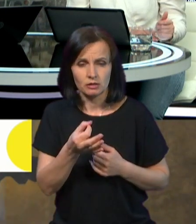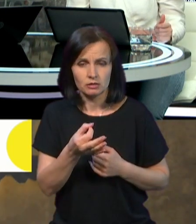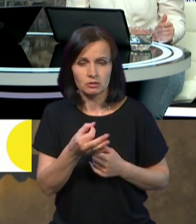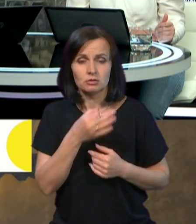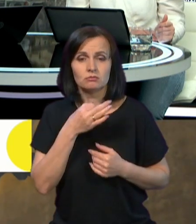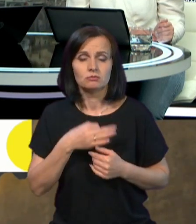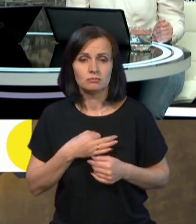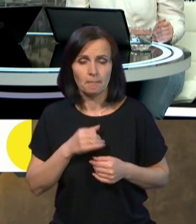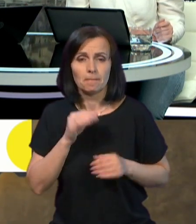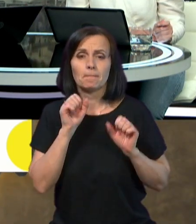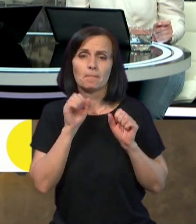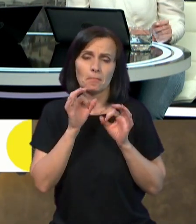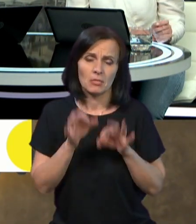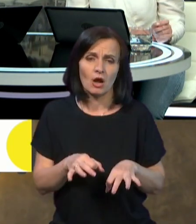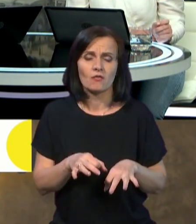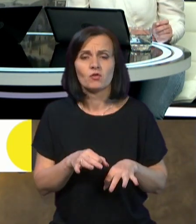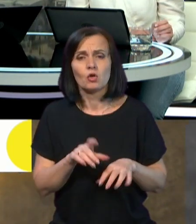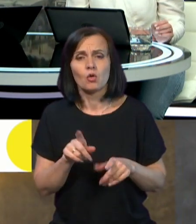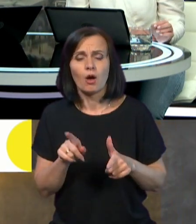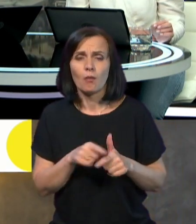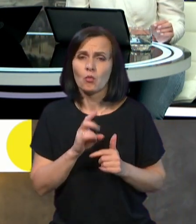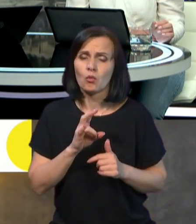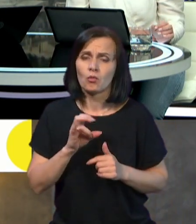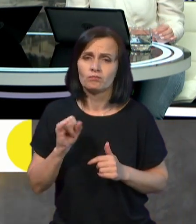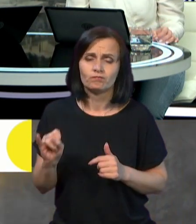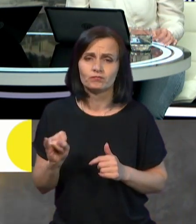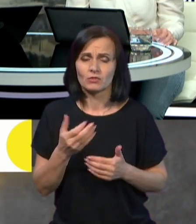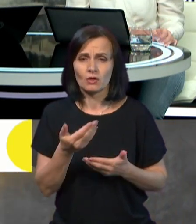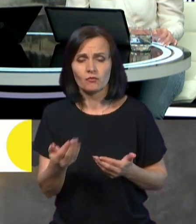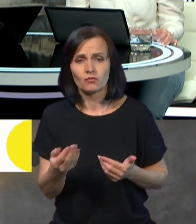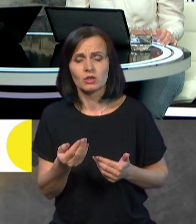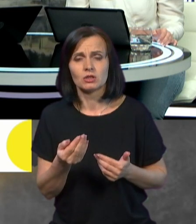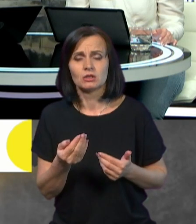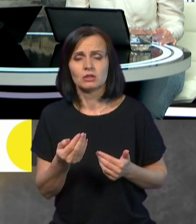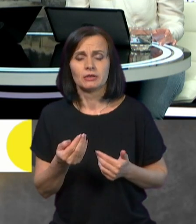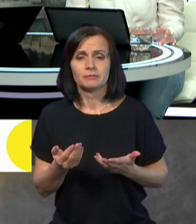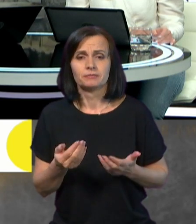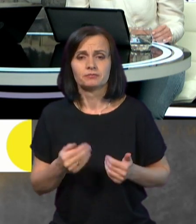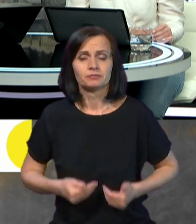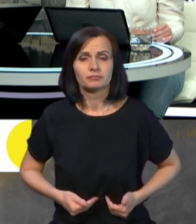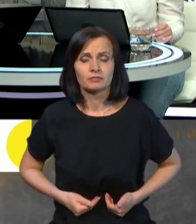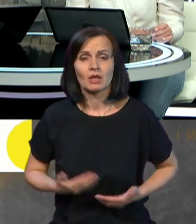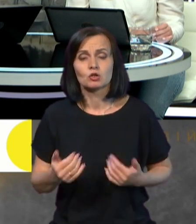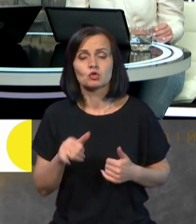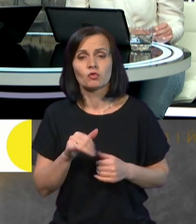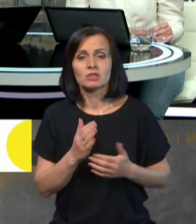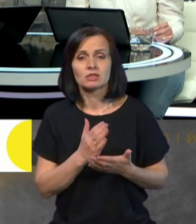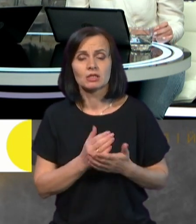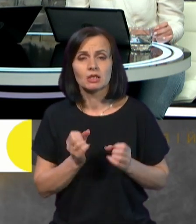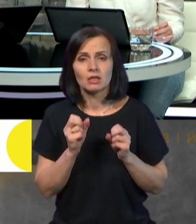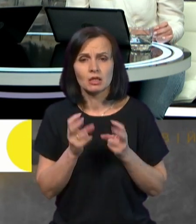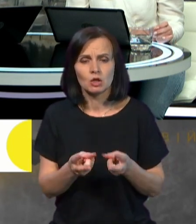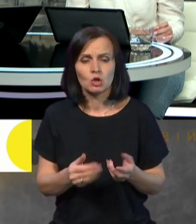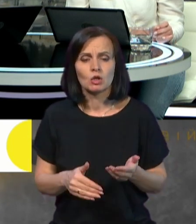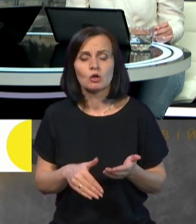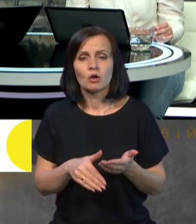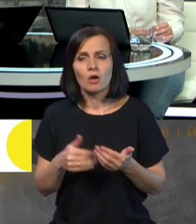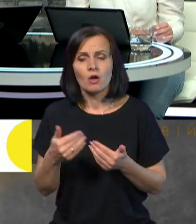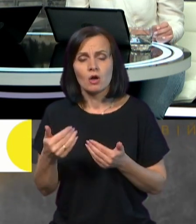дуже багато доданого цукру. А також, споживаючи біля 4-5 порцій фруктів та овочів на день –